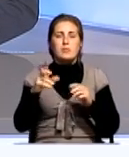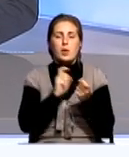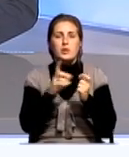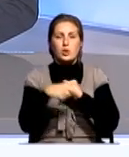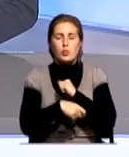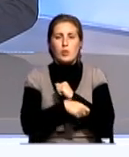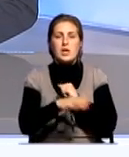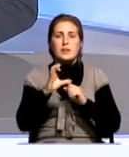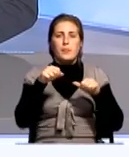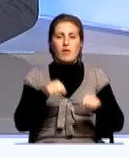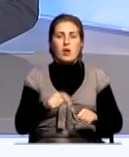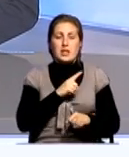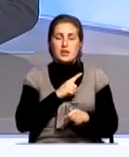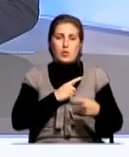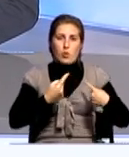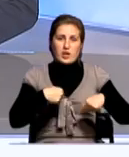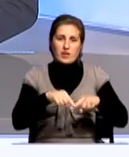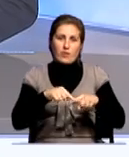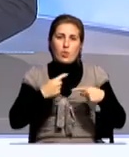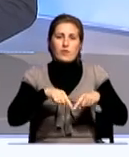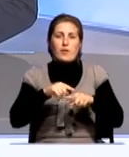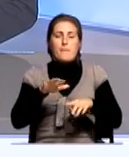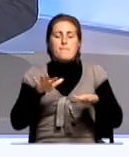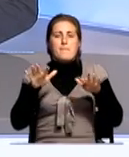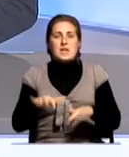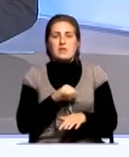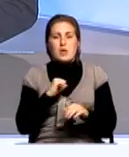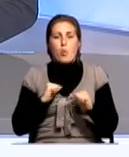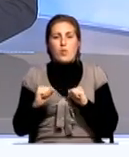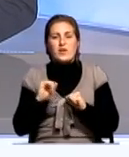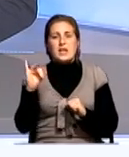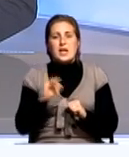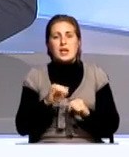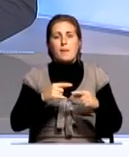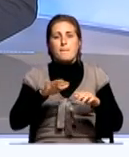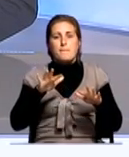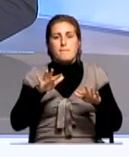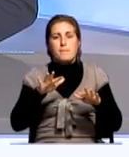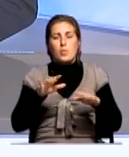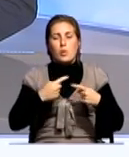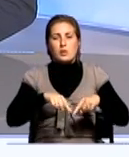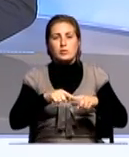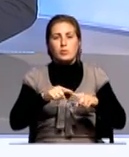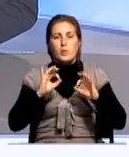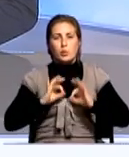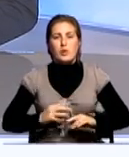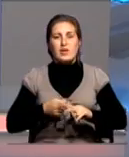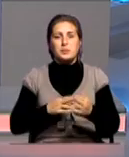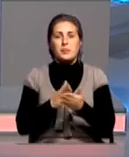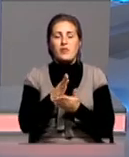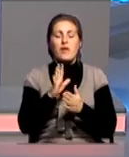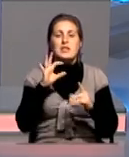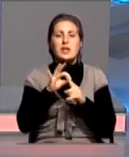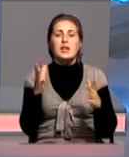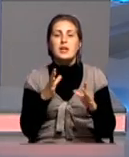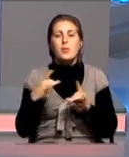координацию действий правоохранительных органов Органов местного самоуправления и органов прокуратуры на этом направлении в целом какие